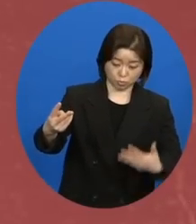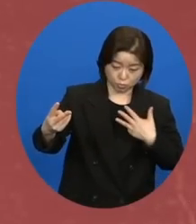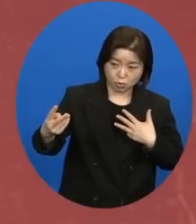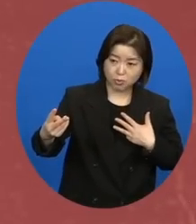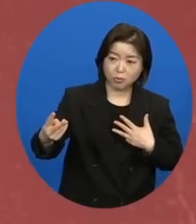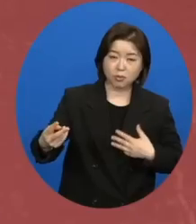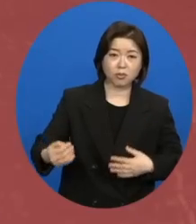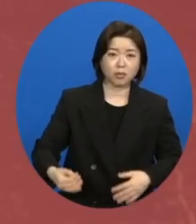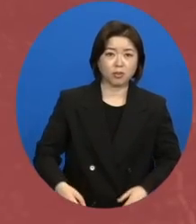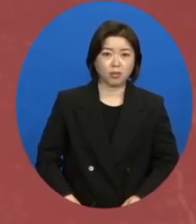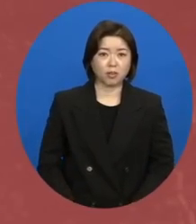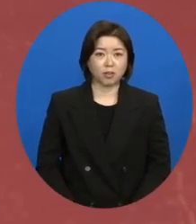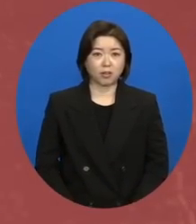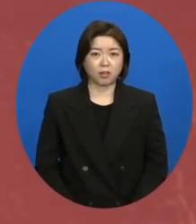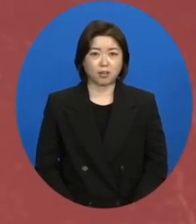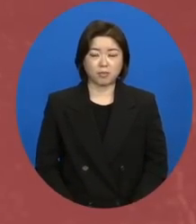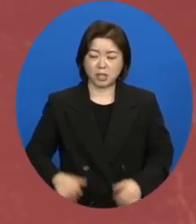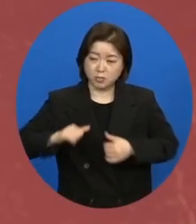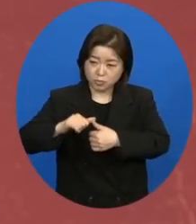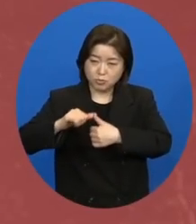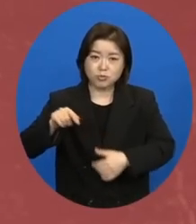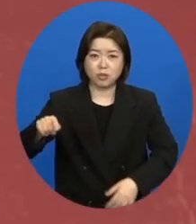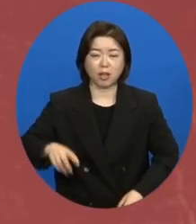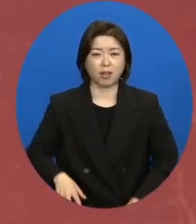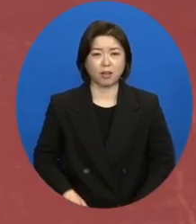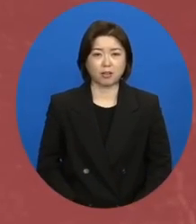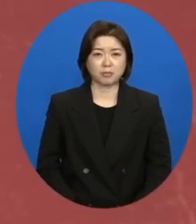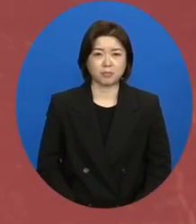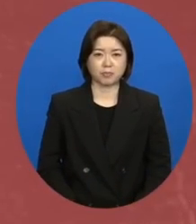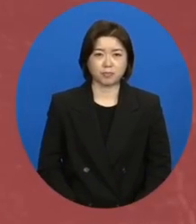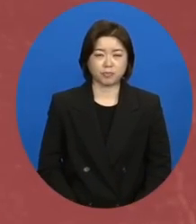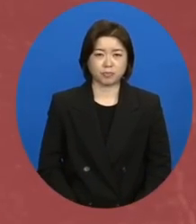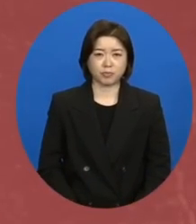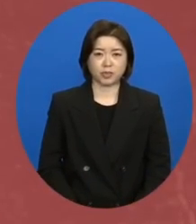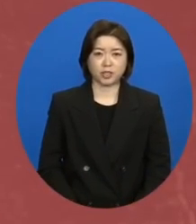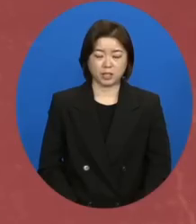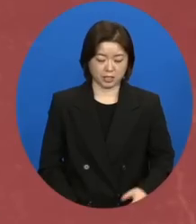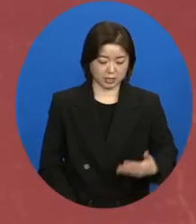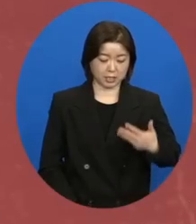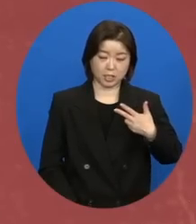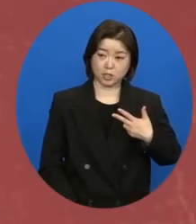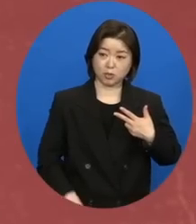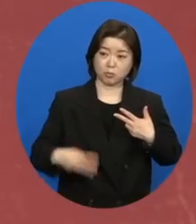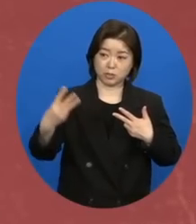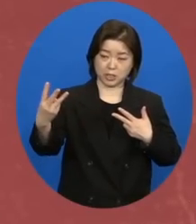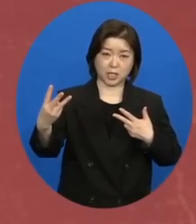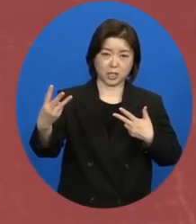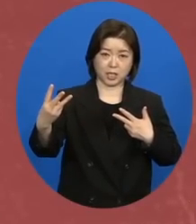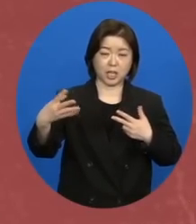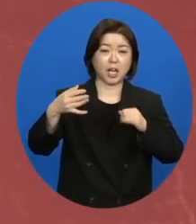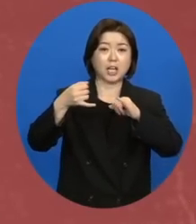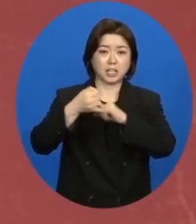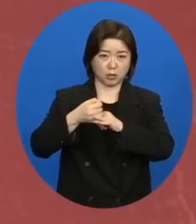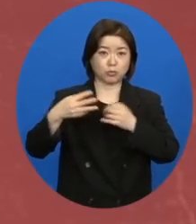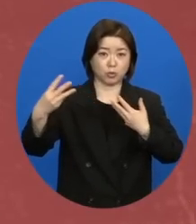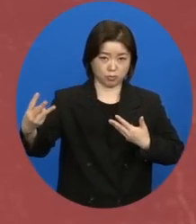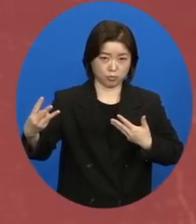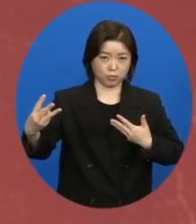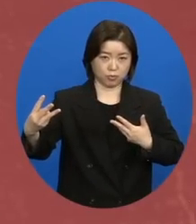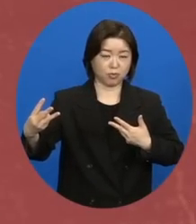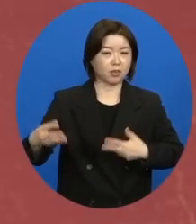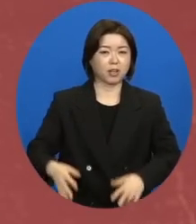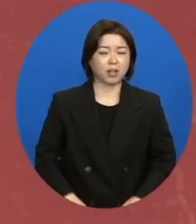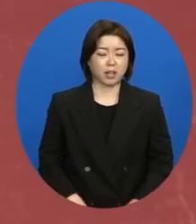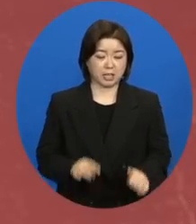여덟 개 먹을게. 그래가지고 이제 씨름하다가 일곱 개 먹고 미국 사람 세 개 주기로 약속을 하고